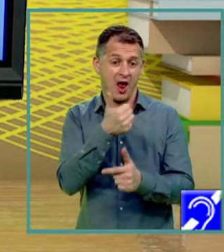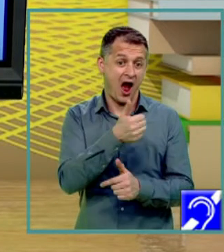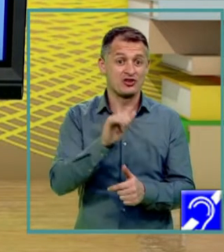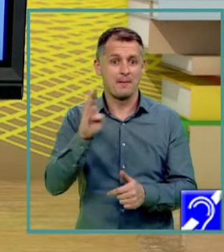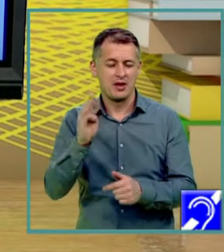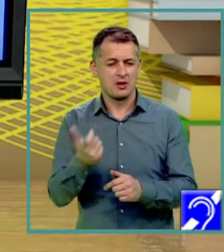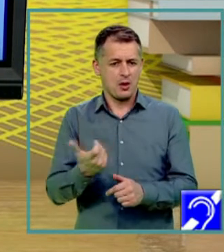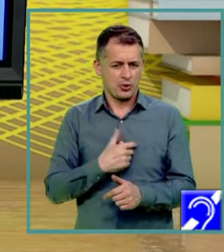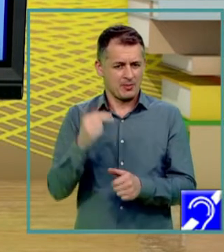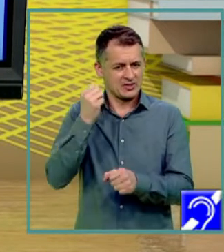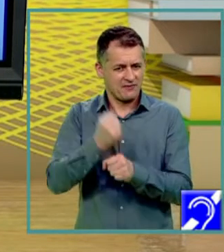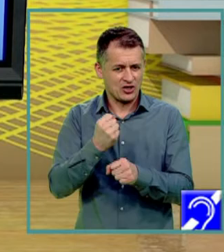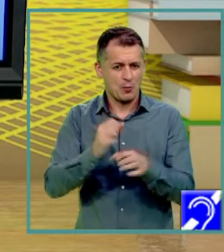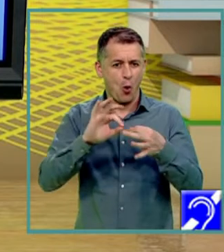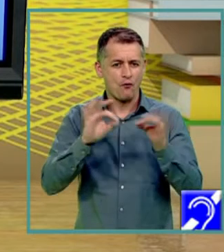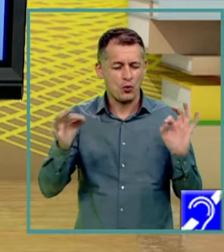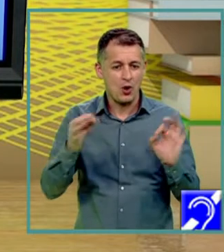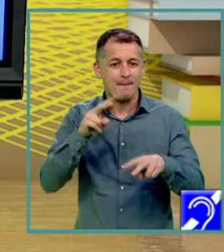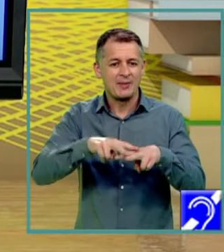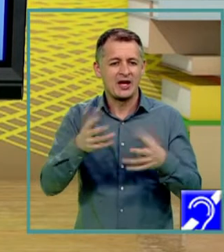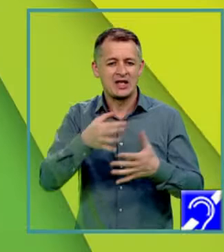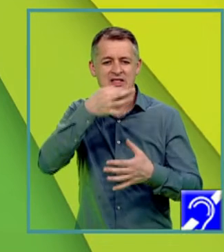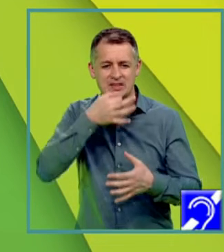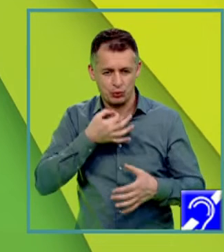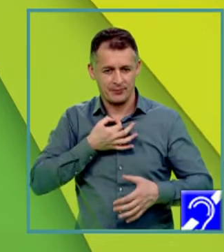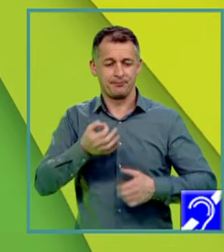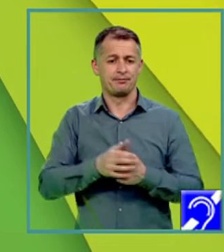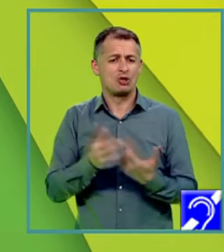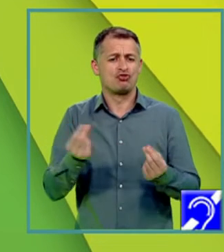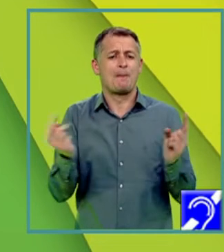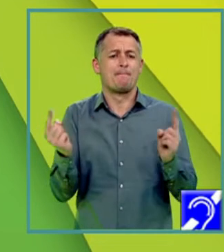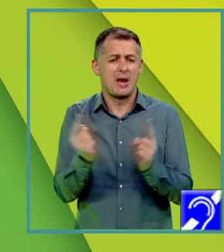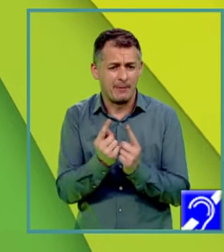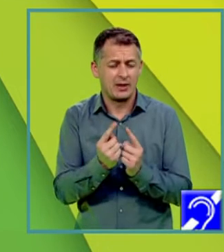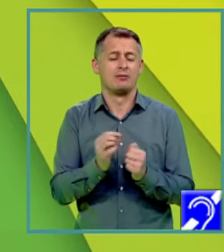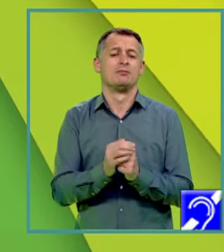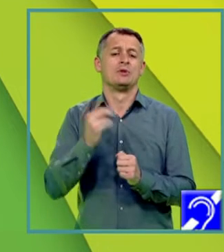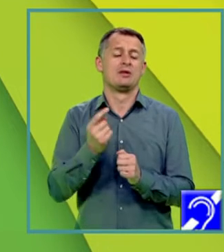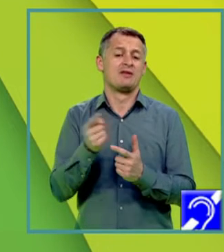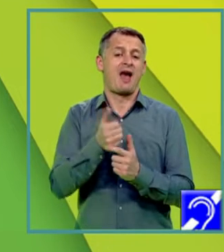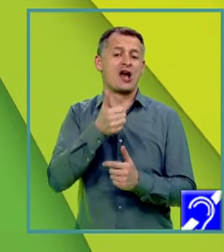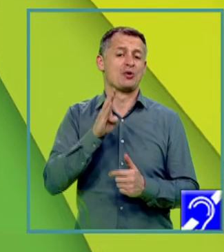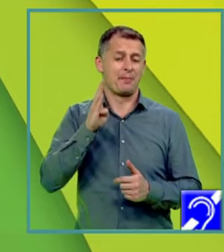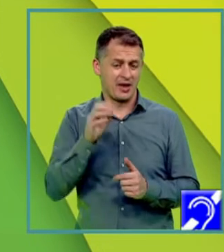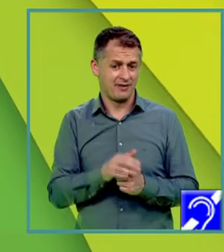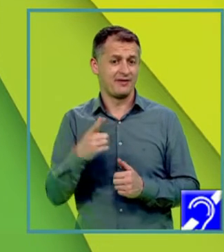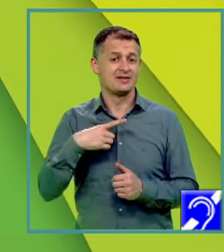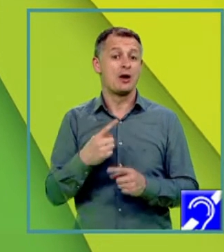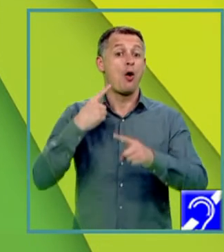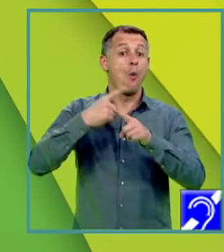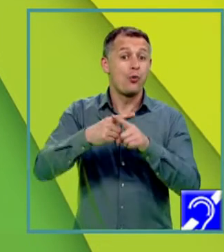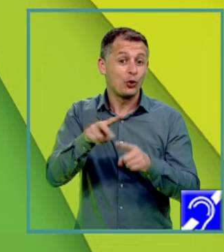putea să aplicăm o formulă matematică care ne spune în felul următor cel mai mic multiplu comun dintre a și b este egal cu produsul